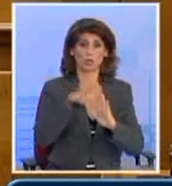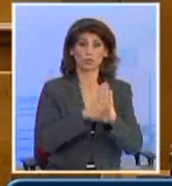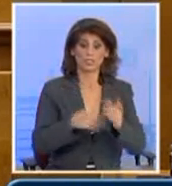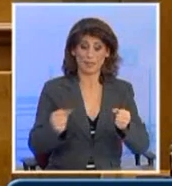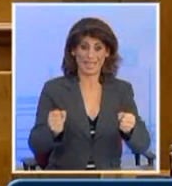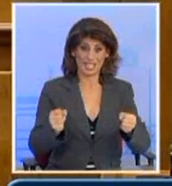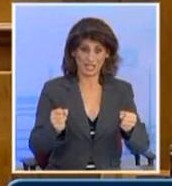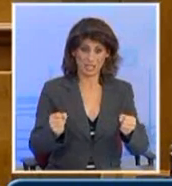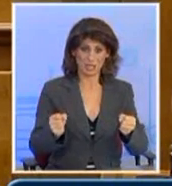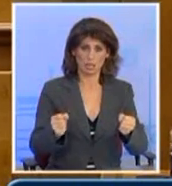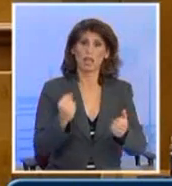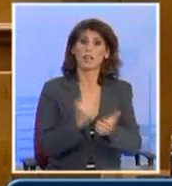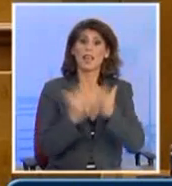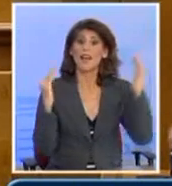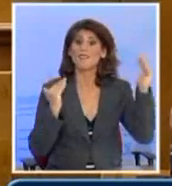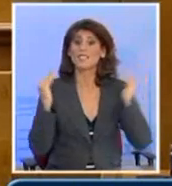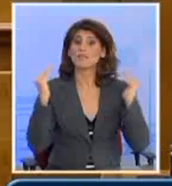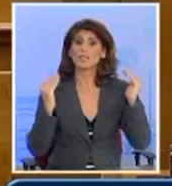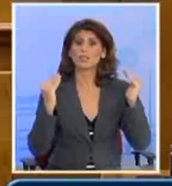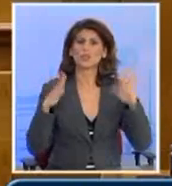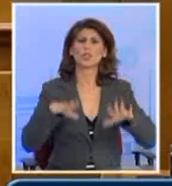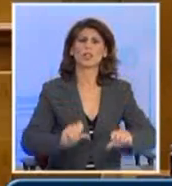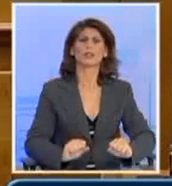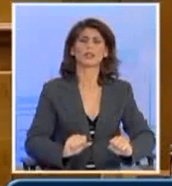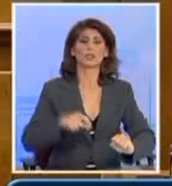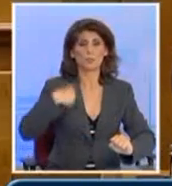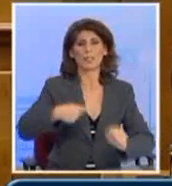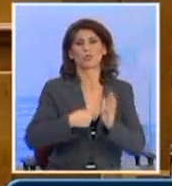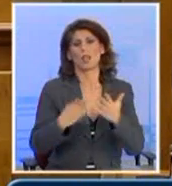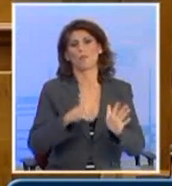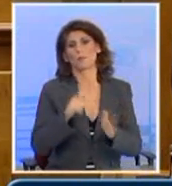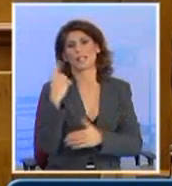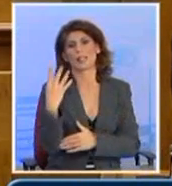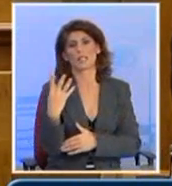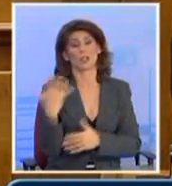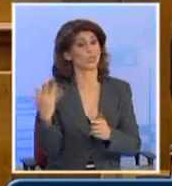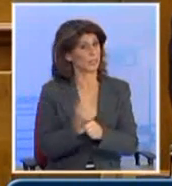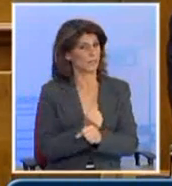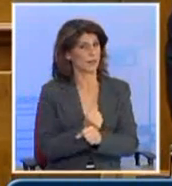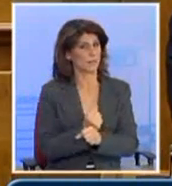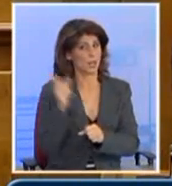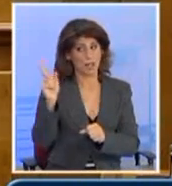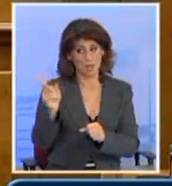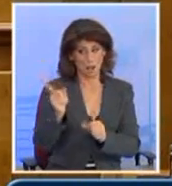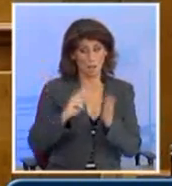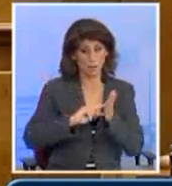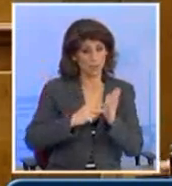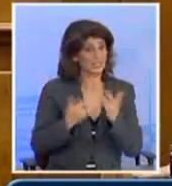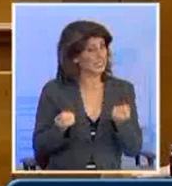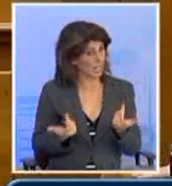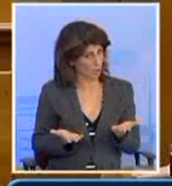κρίση και η αμφισβήτηση των κεκτημένων της μεταπολίτευσης. Προσέξτε όμως τι κάνουν.